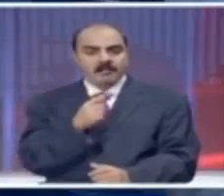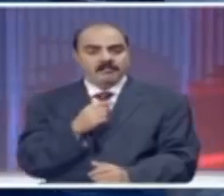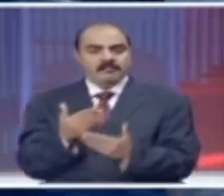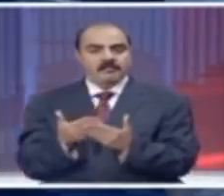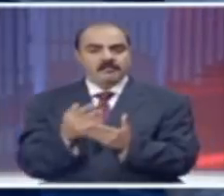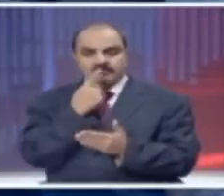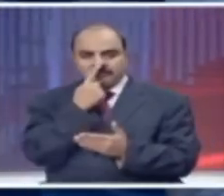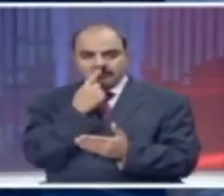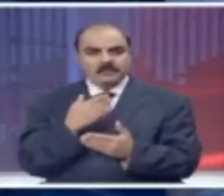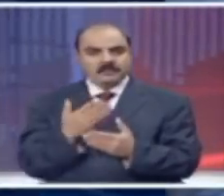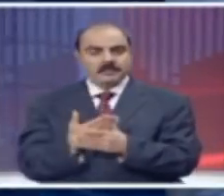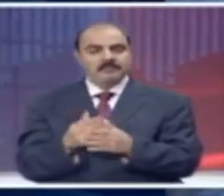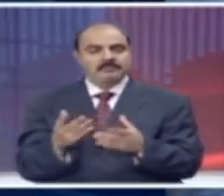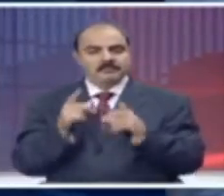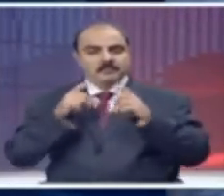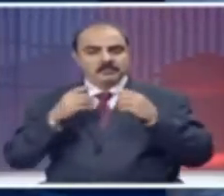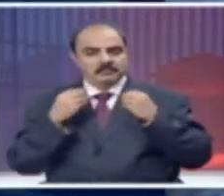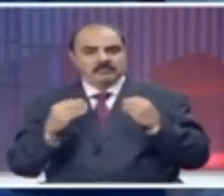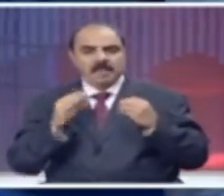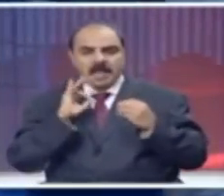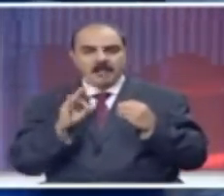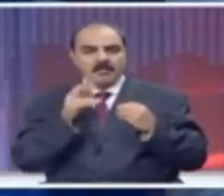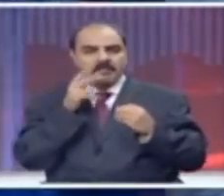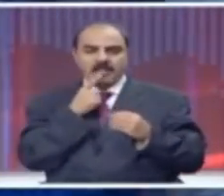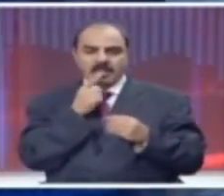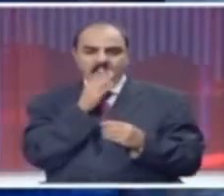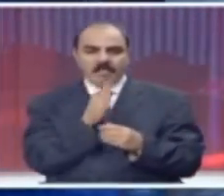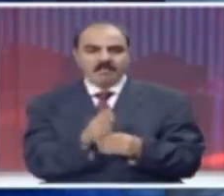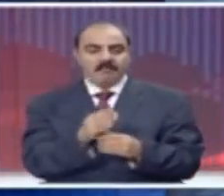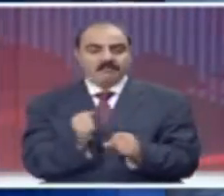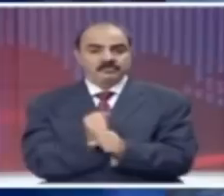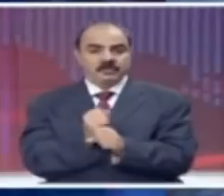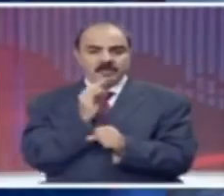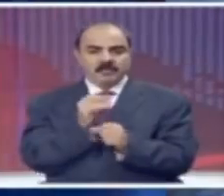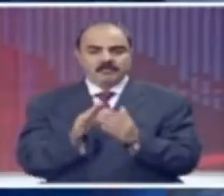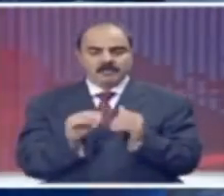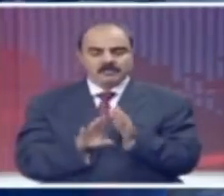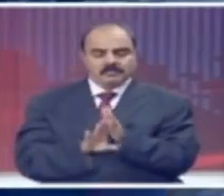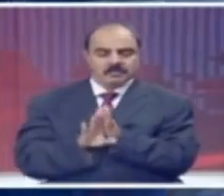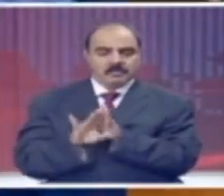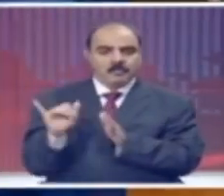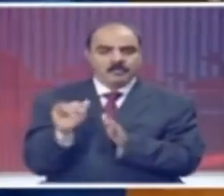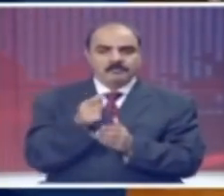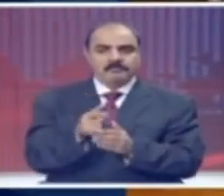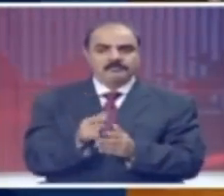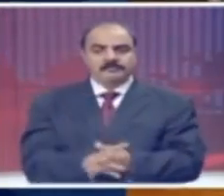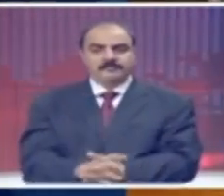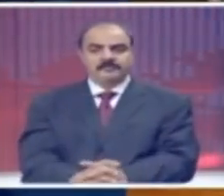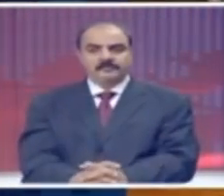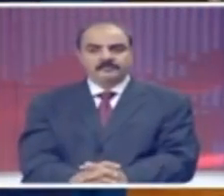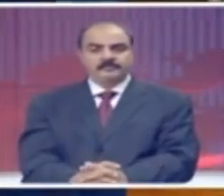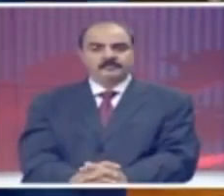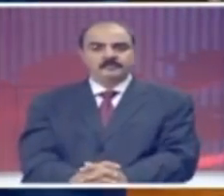وما يكنه لها من تقدير واحترام فهي من ترسم الصورة الصحيحة والصادقة